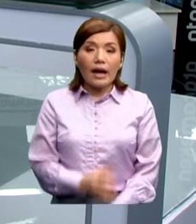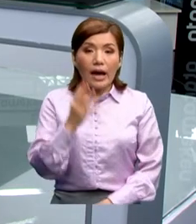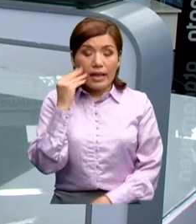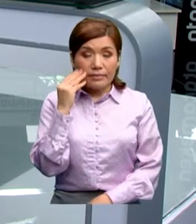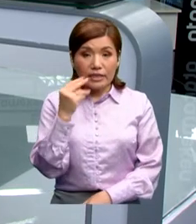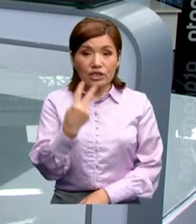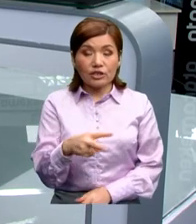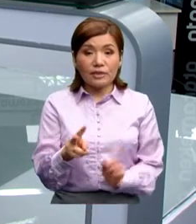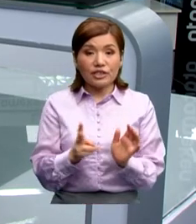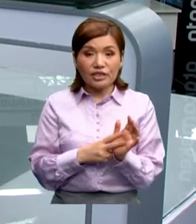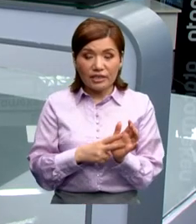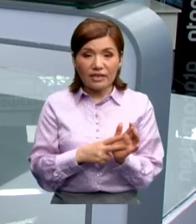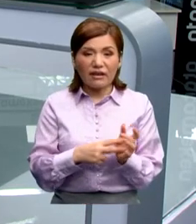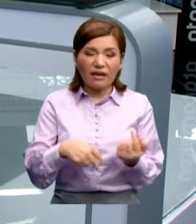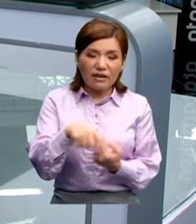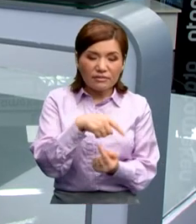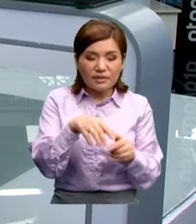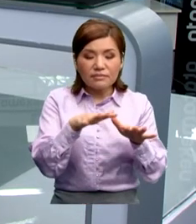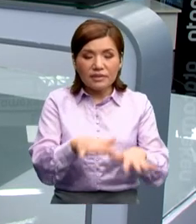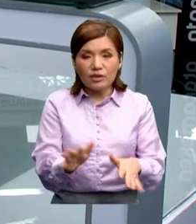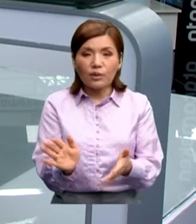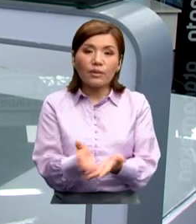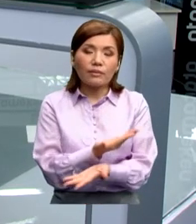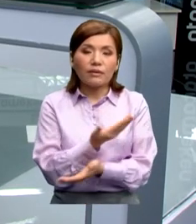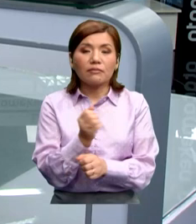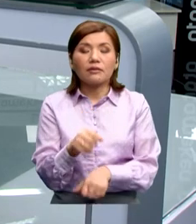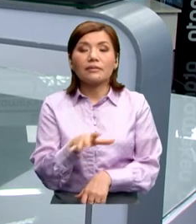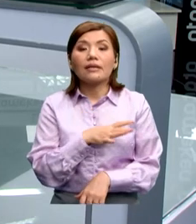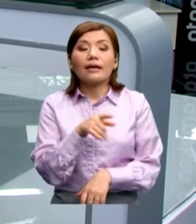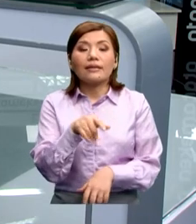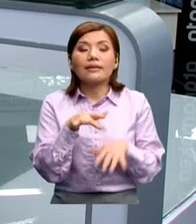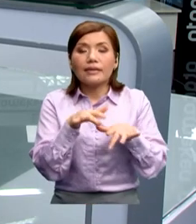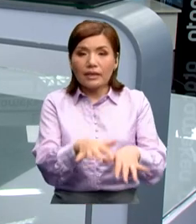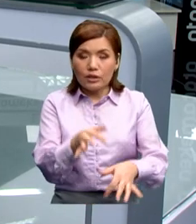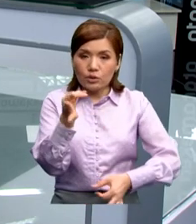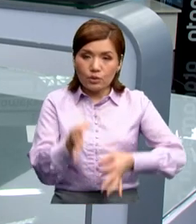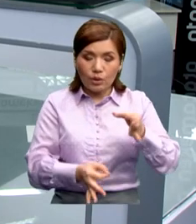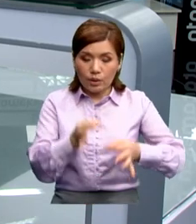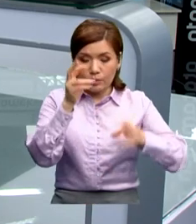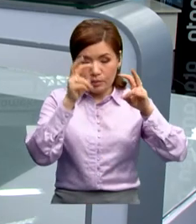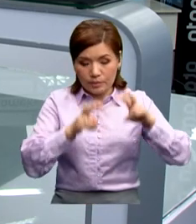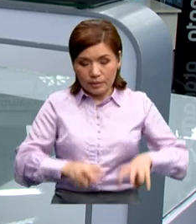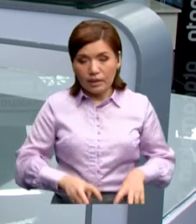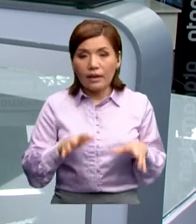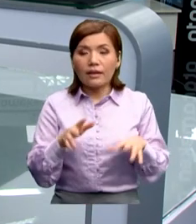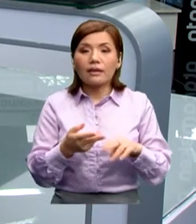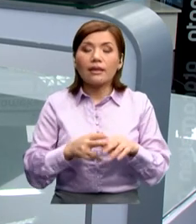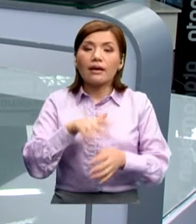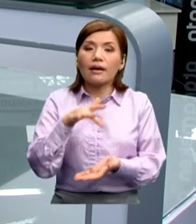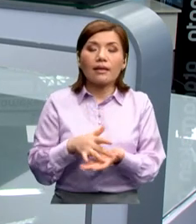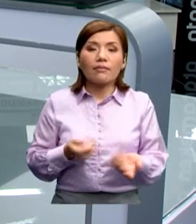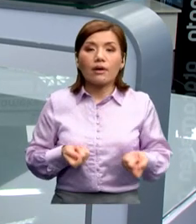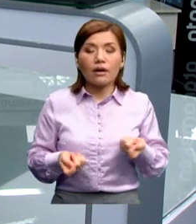Алматыда 27 коммерциялық нысан сүрілуі мүмкін. Әзірге оларға қатысты іс сотта қаралып жатыр. Бұл туралы қала